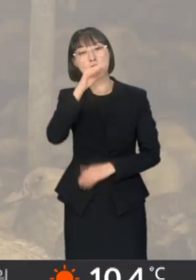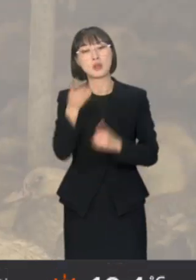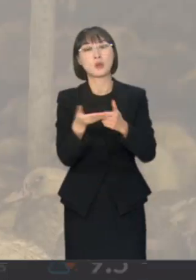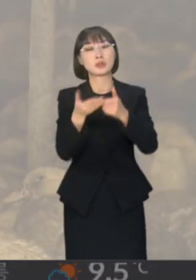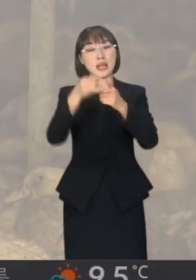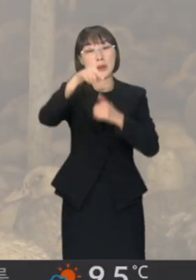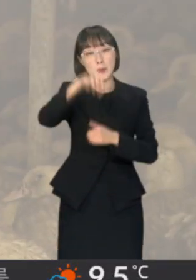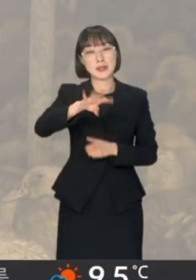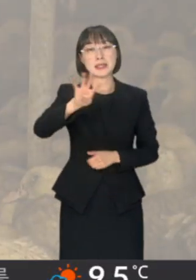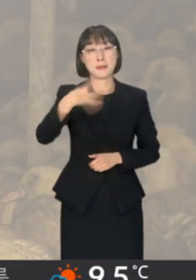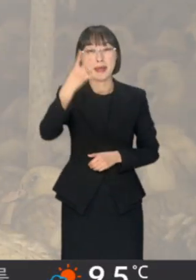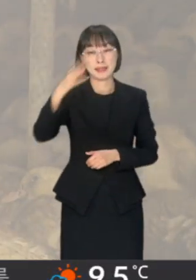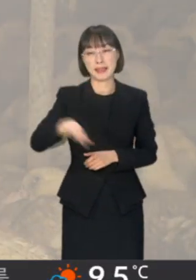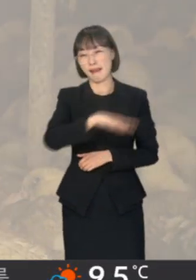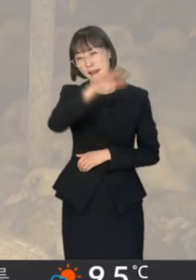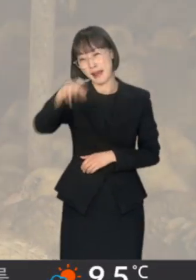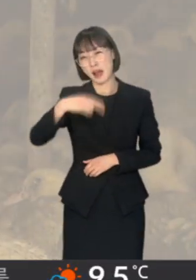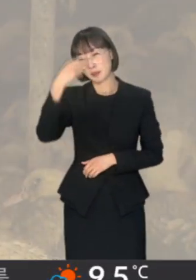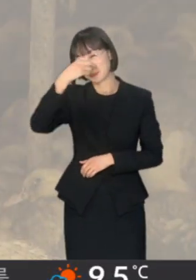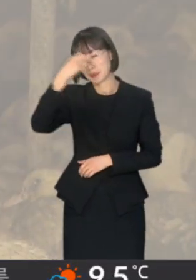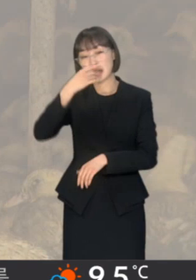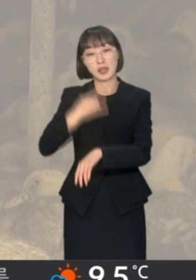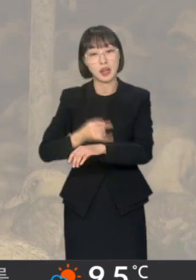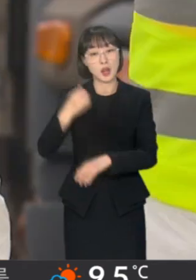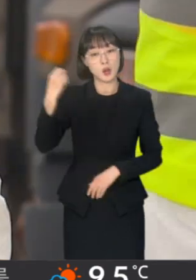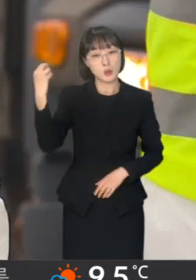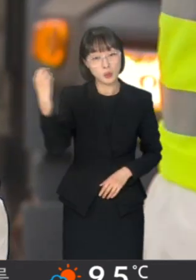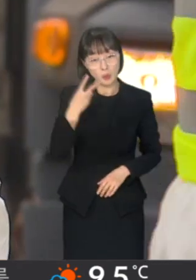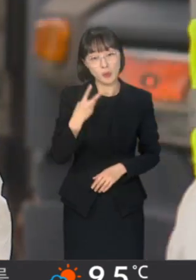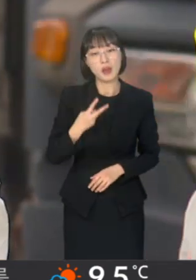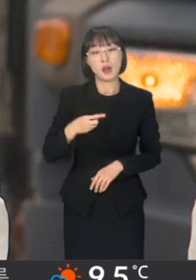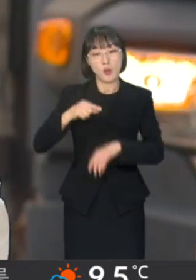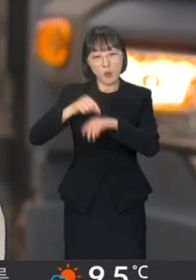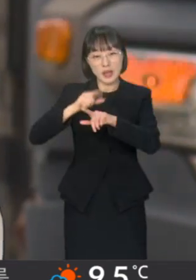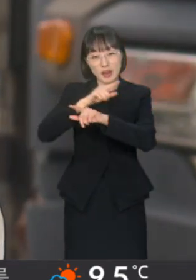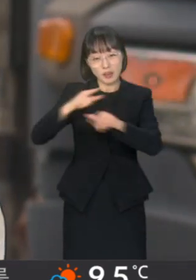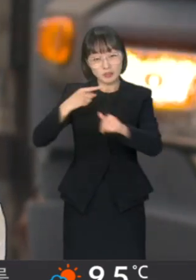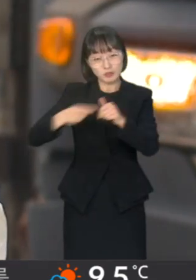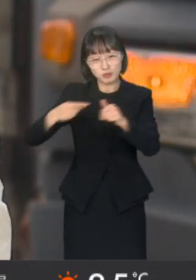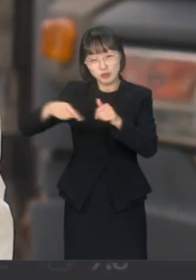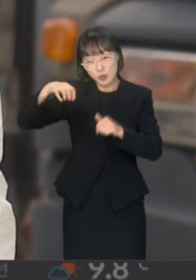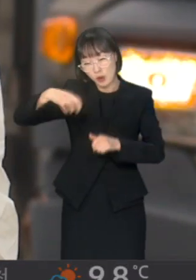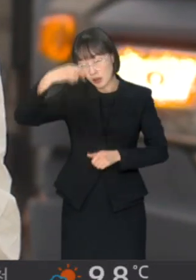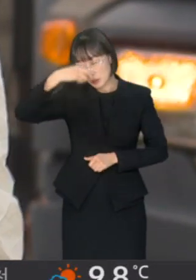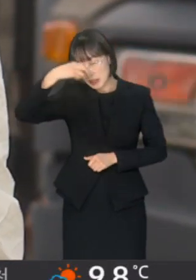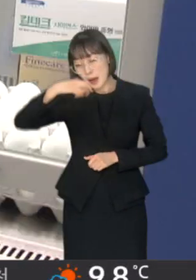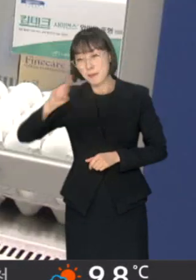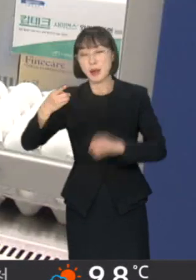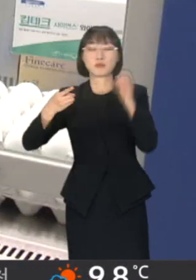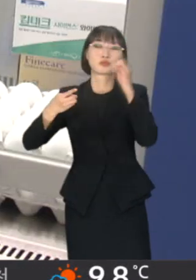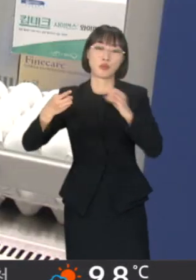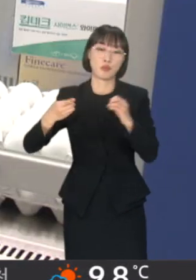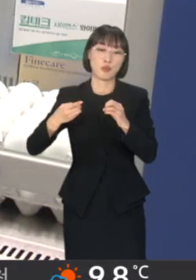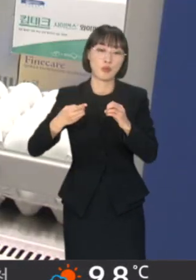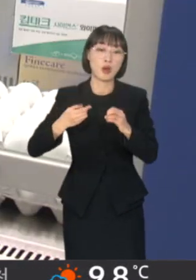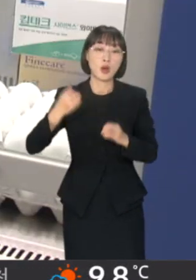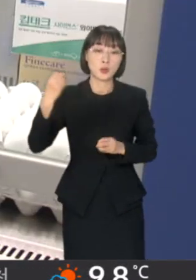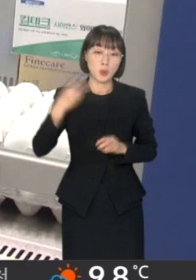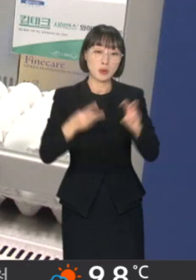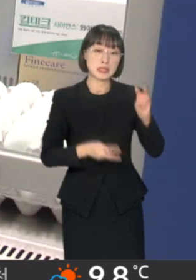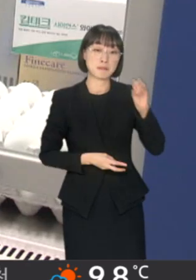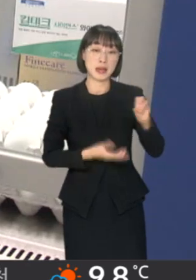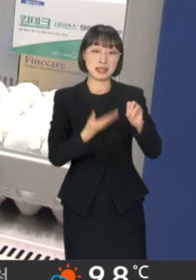정밀 검사와 함께 도축장 검사 비율은 최대 100% 아지 늘리고 가금 20만 마리 이상을 사육하는